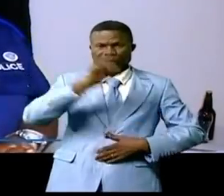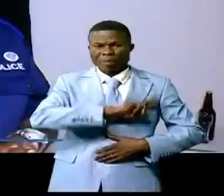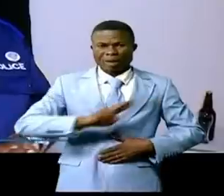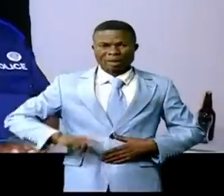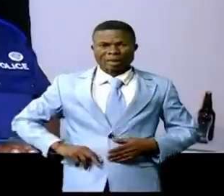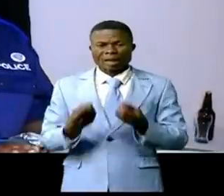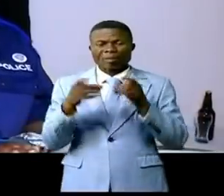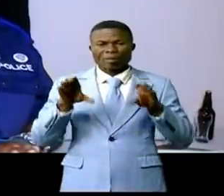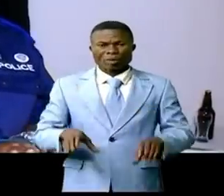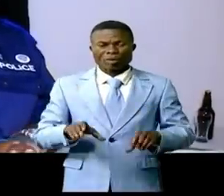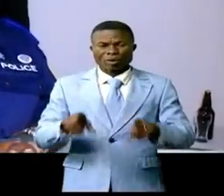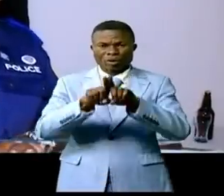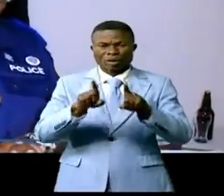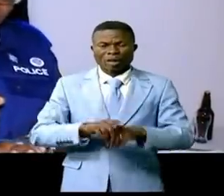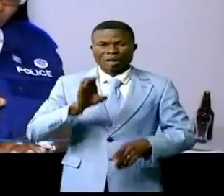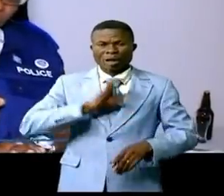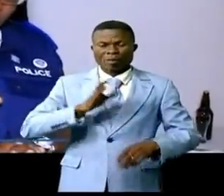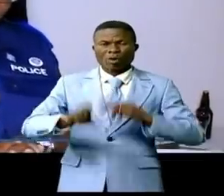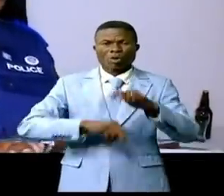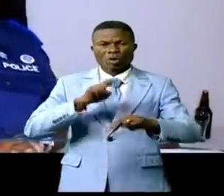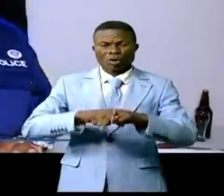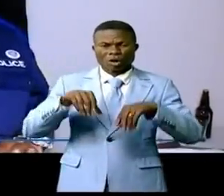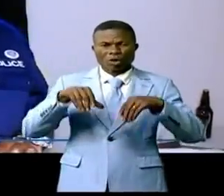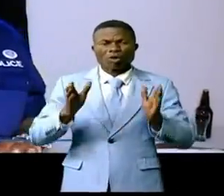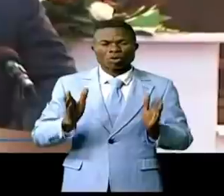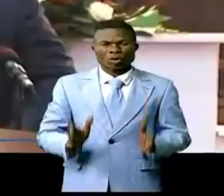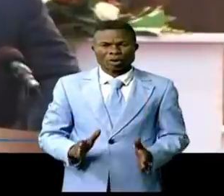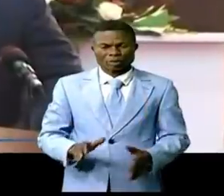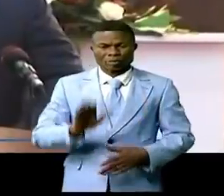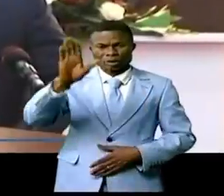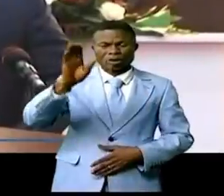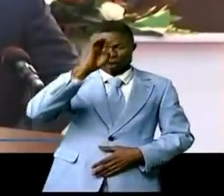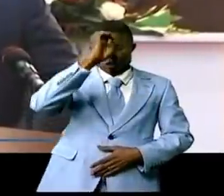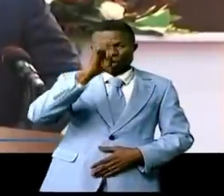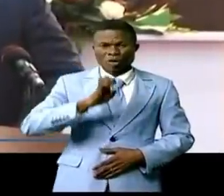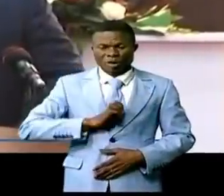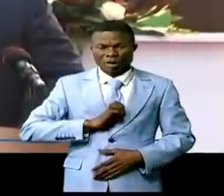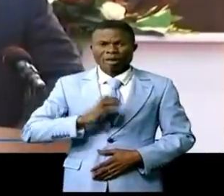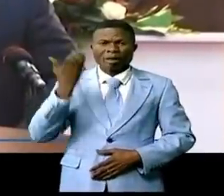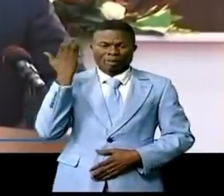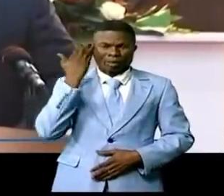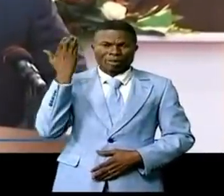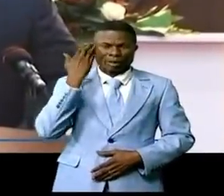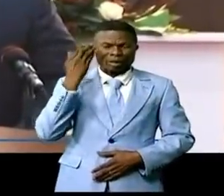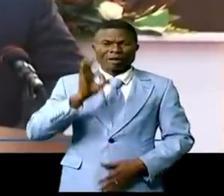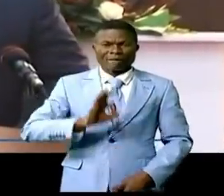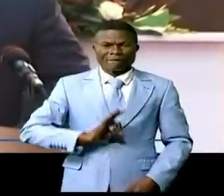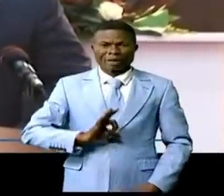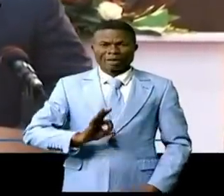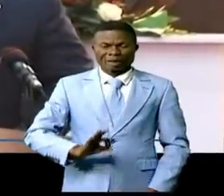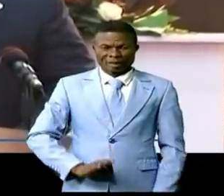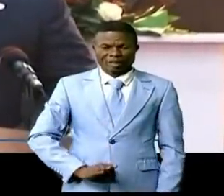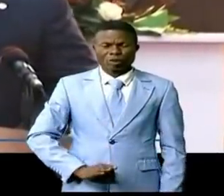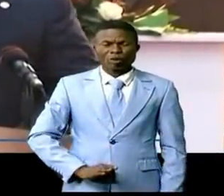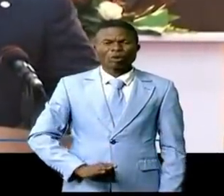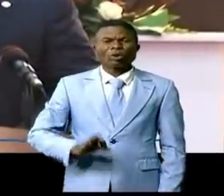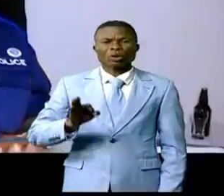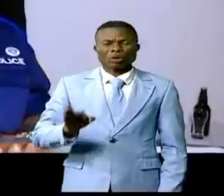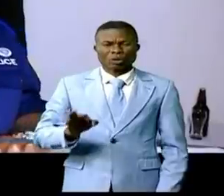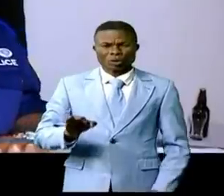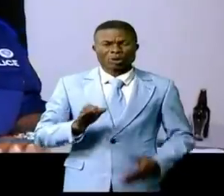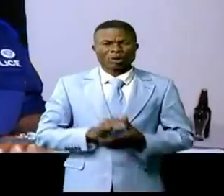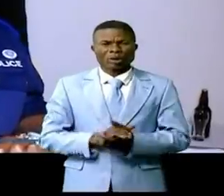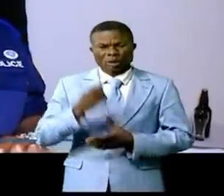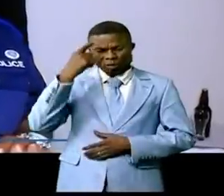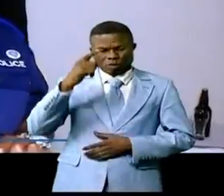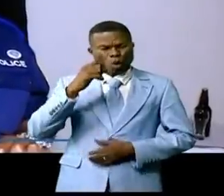Congo et de la police nationale congolaise. Son Excellence, Monsieur Félix Antoine Tshisekedi Tshilombo,